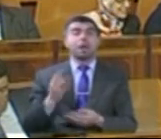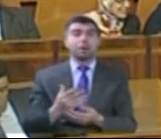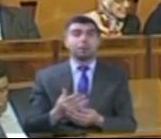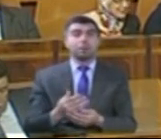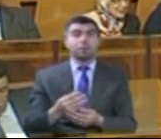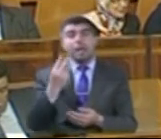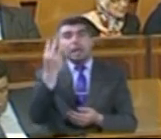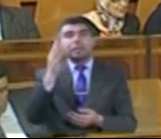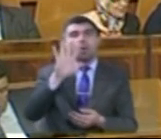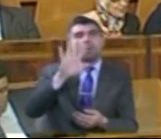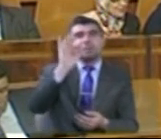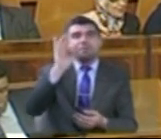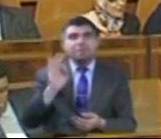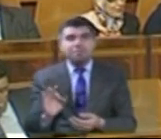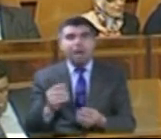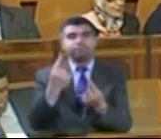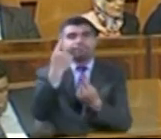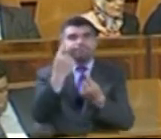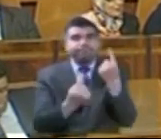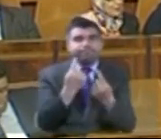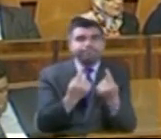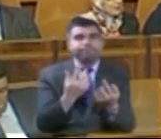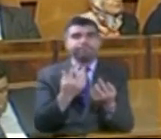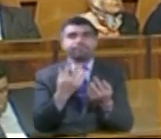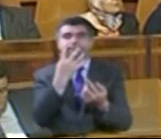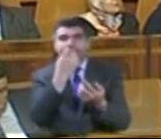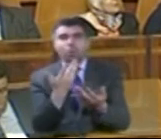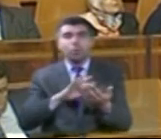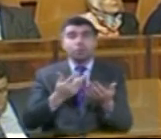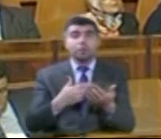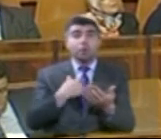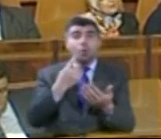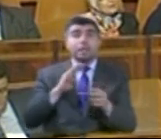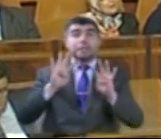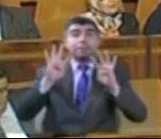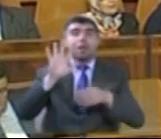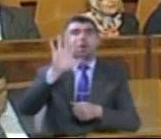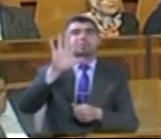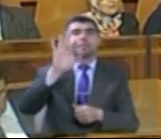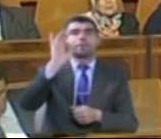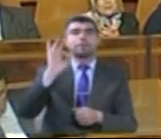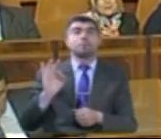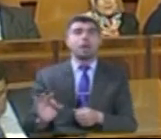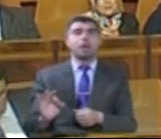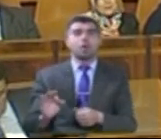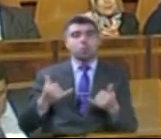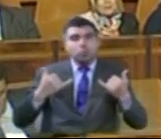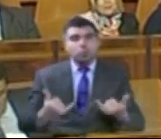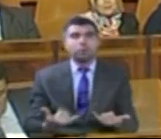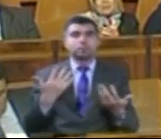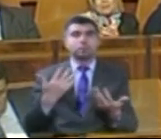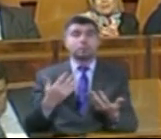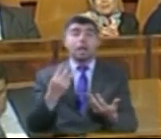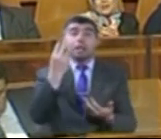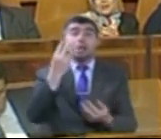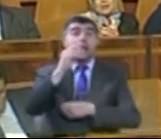داك 53% اللي هي في حالة حسنة أو جيدة، اليوم كنوصلوا ل 58%. 58% في 3